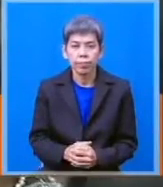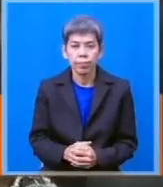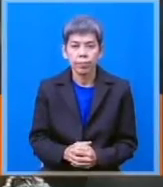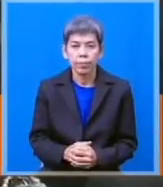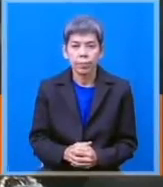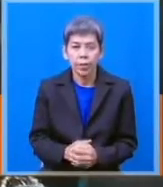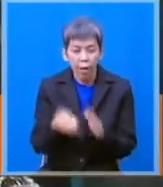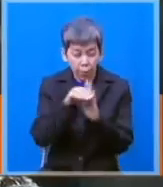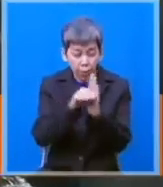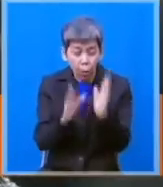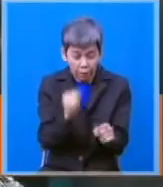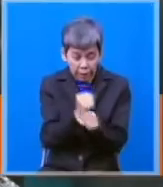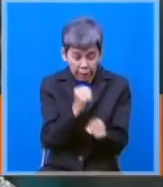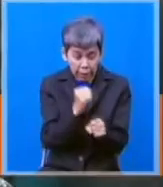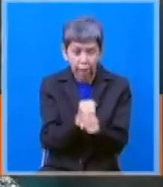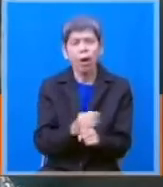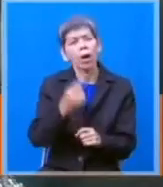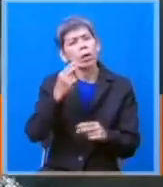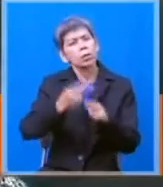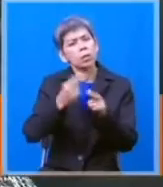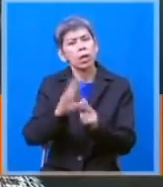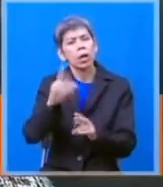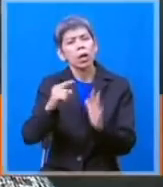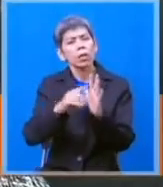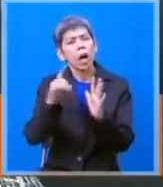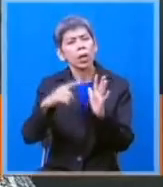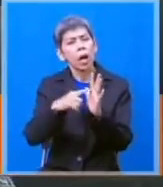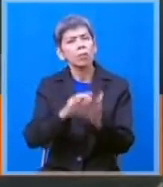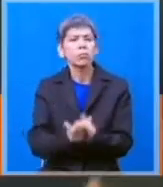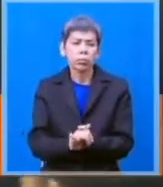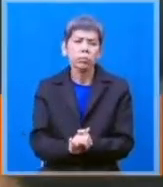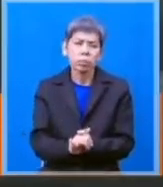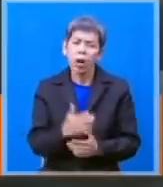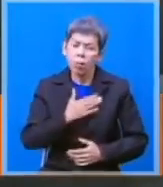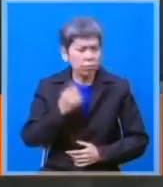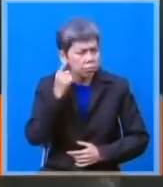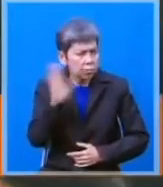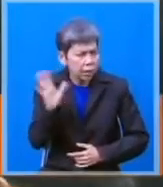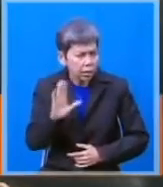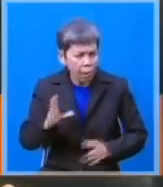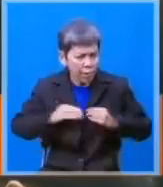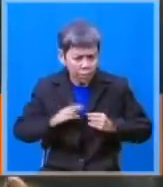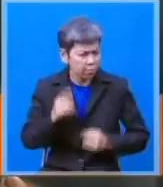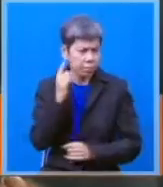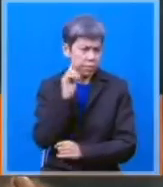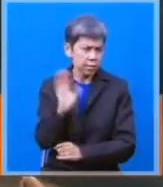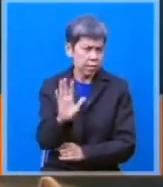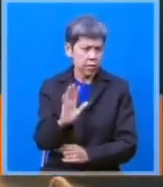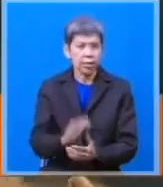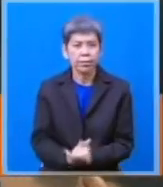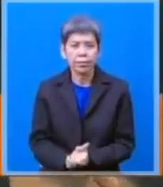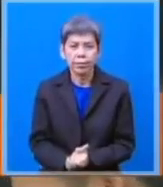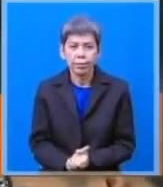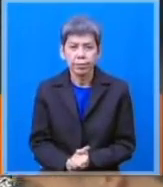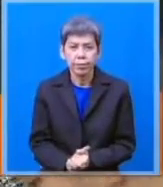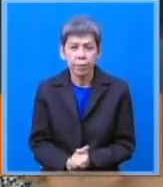แต่ข้อมูลเจ้าหน้าที่ยังเป็นท่านชาดาอยู่นะครับไม่เห็นด้วยซึ่งผมก็ไม่เชื่อว่าจะเป็นอย่างนั้นท่